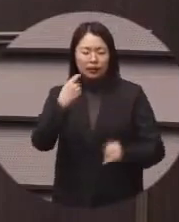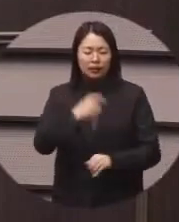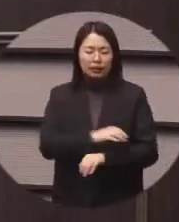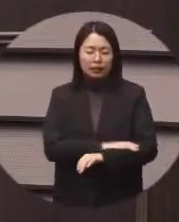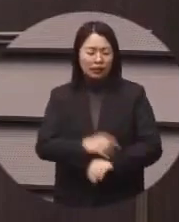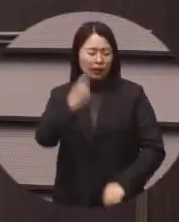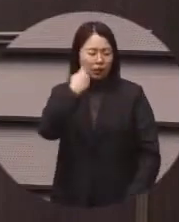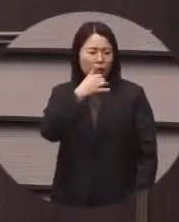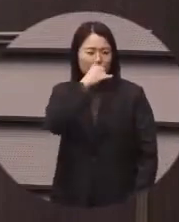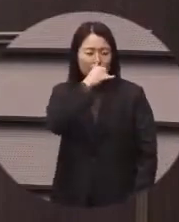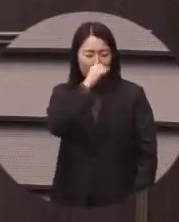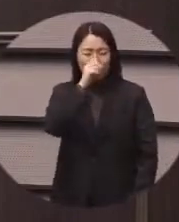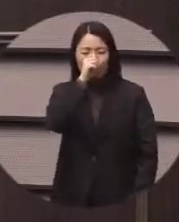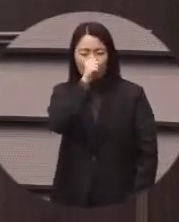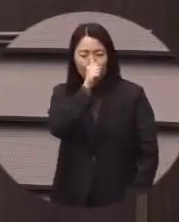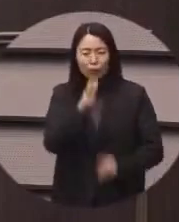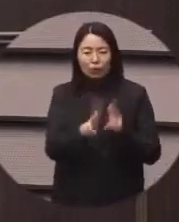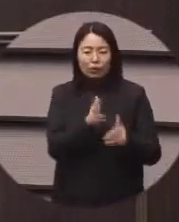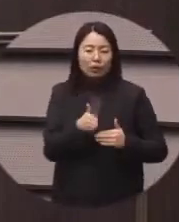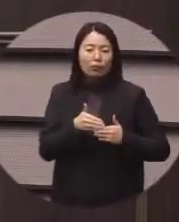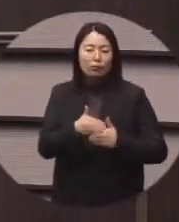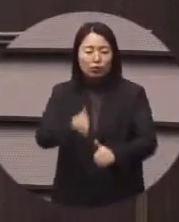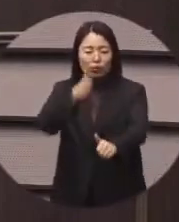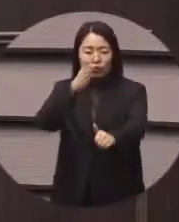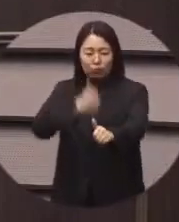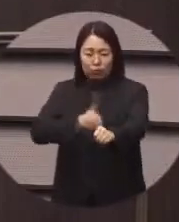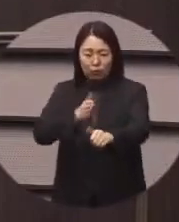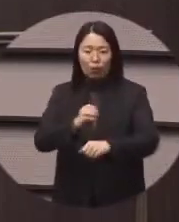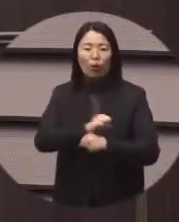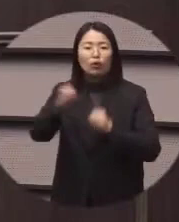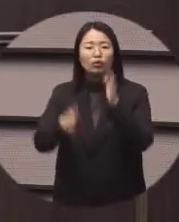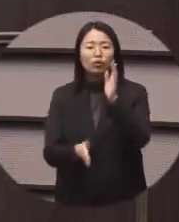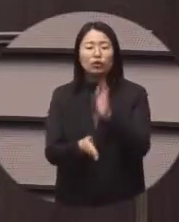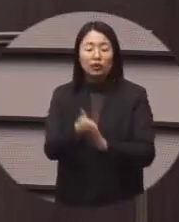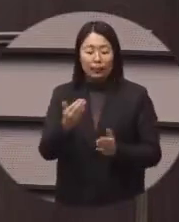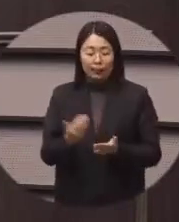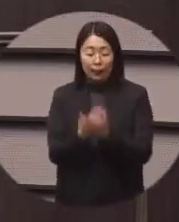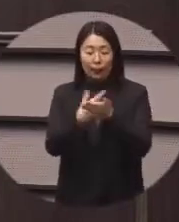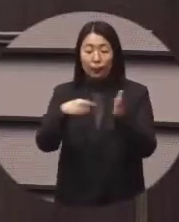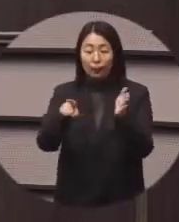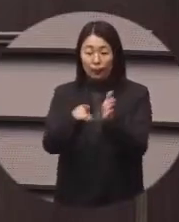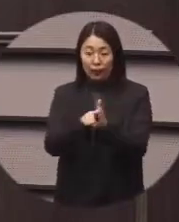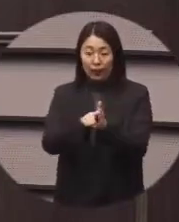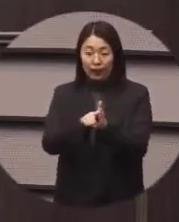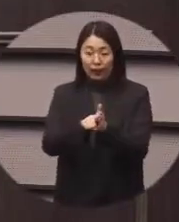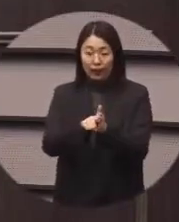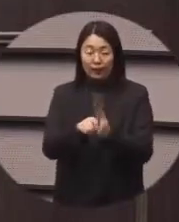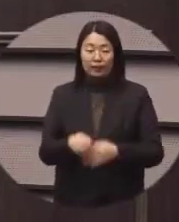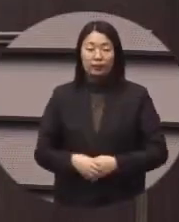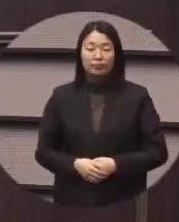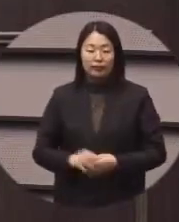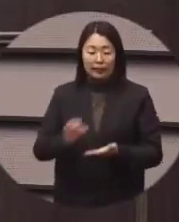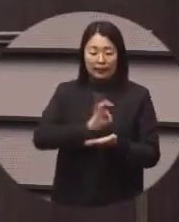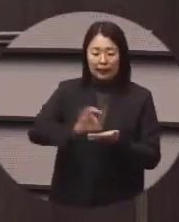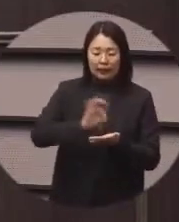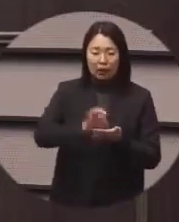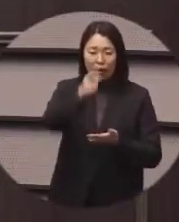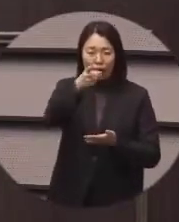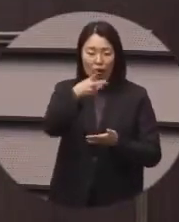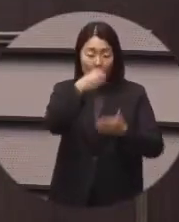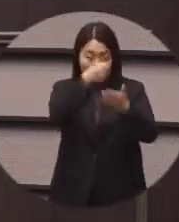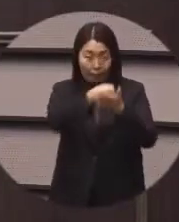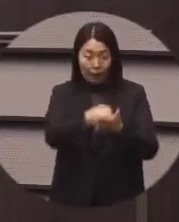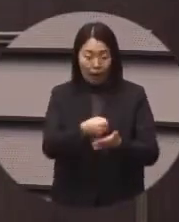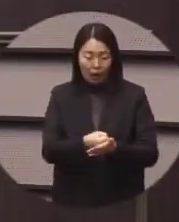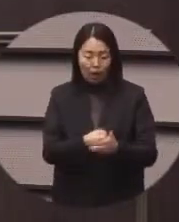추진해 주시길 바라며 광주시의 지속가능한 발전을 위해 재정투입 우선순위를 정해 사업을